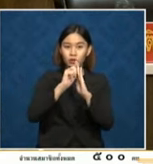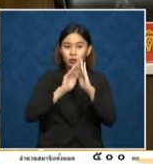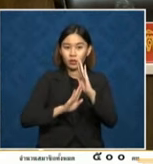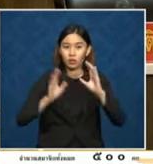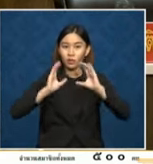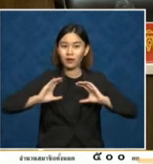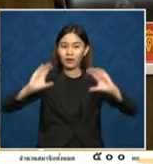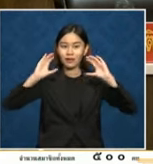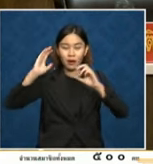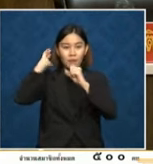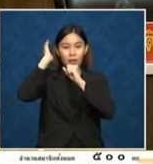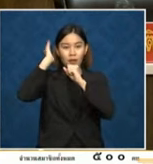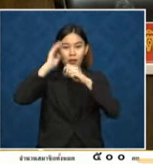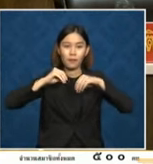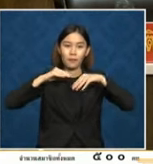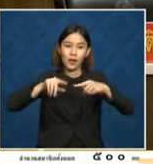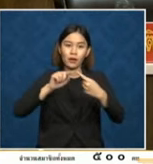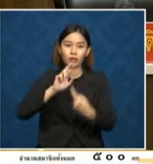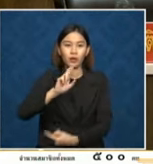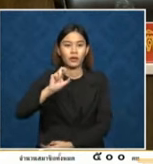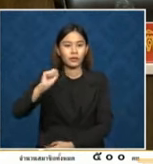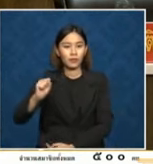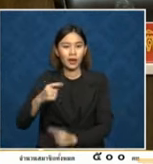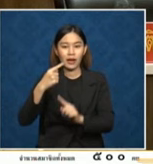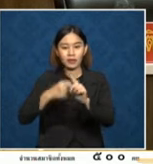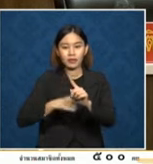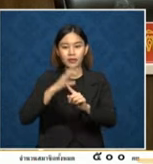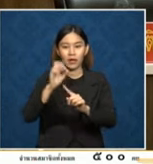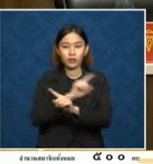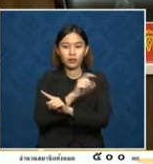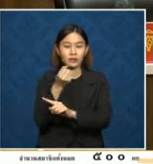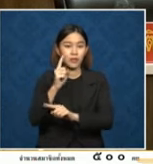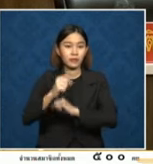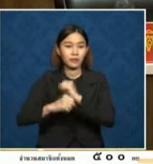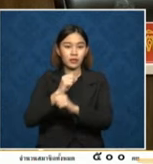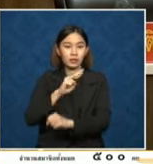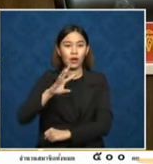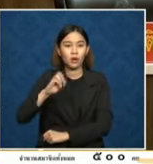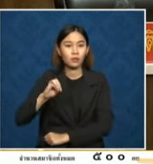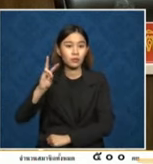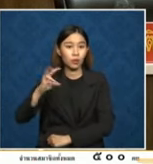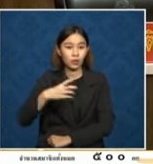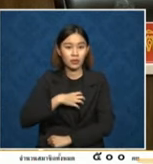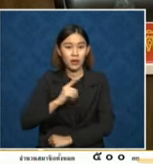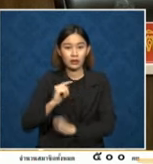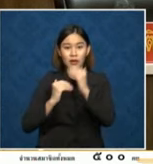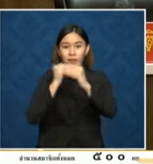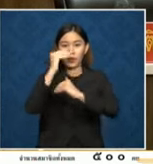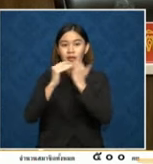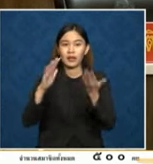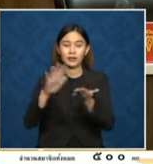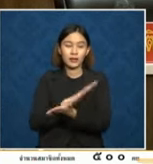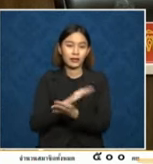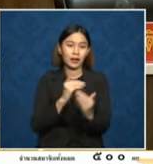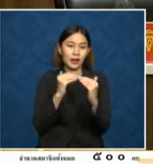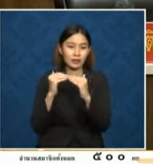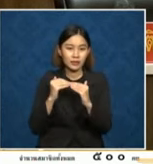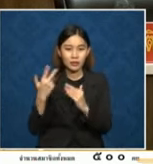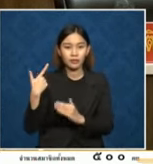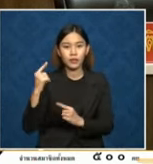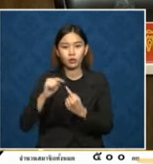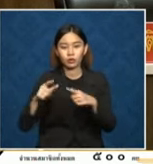ลที่แถลงต่อรัฐสภาเมื่อวันที่11กันยายน2566 ต้องการพัฒนาเอกสารสิทธิ์การใช้ประโยชน์ที่